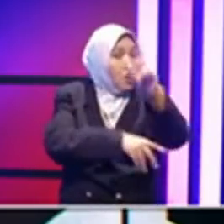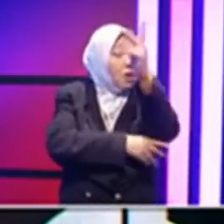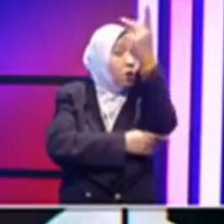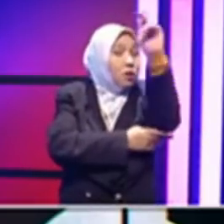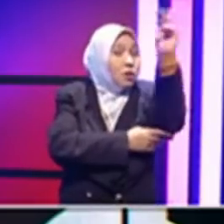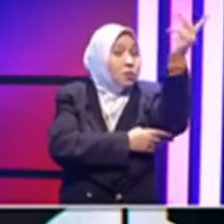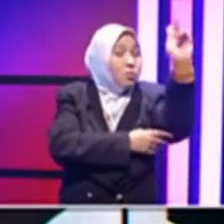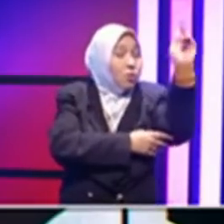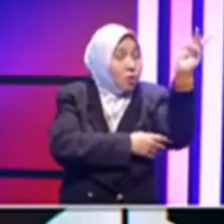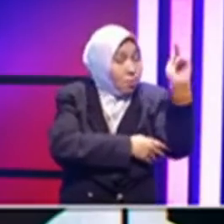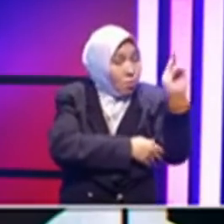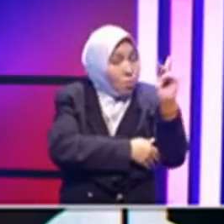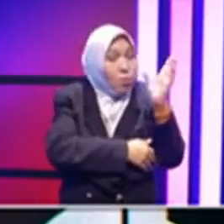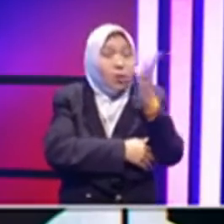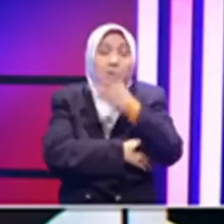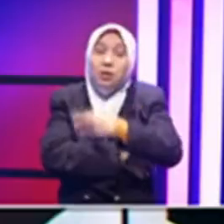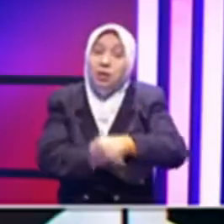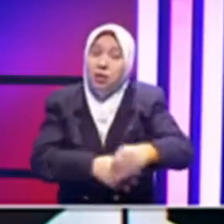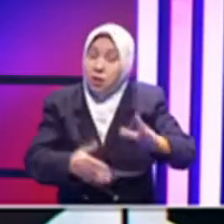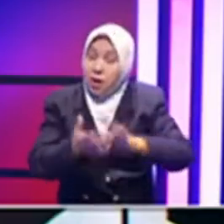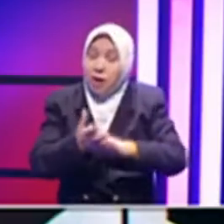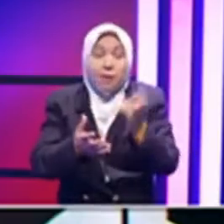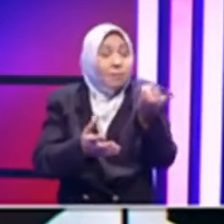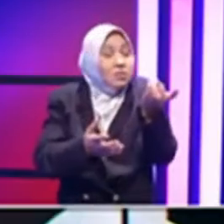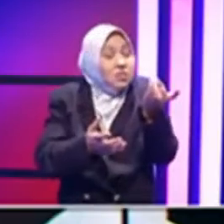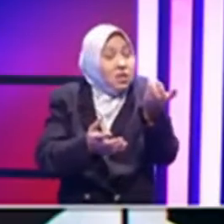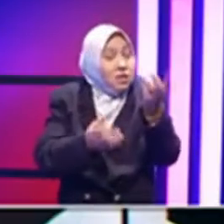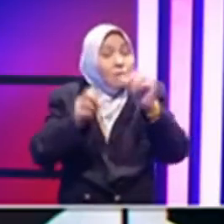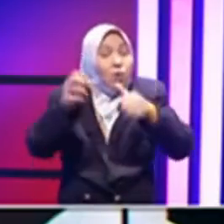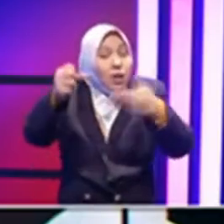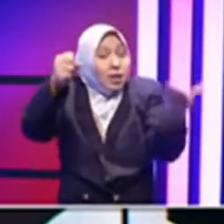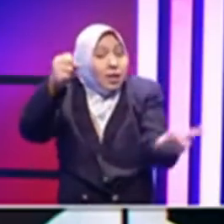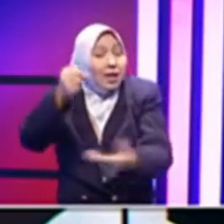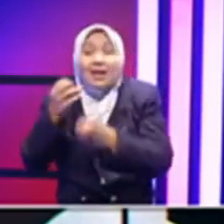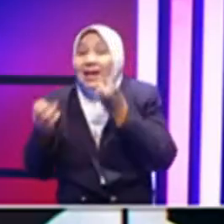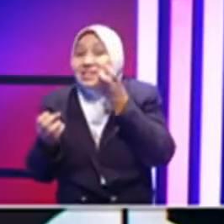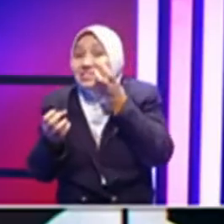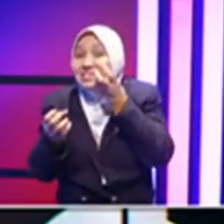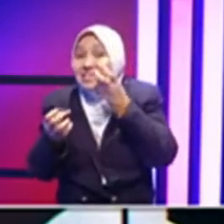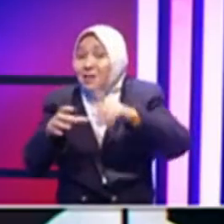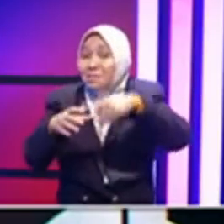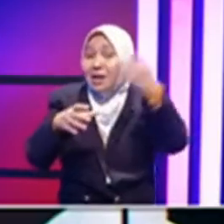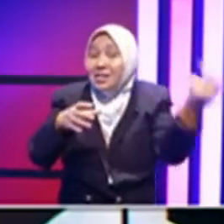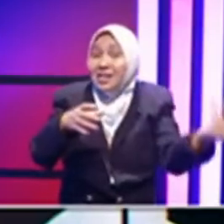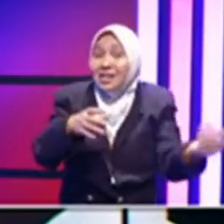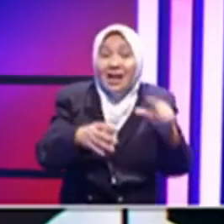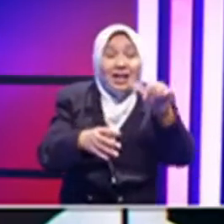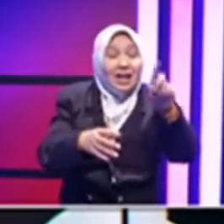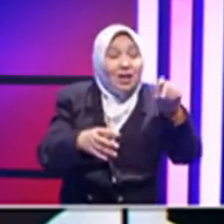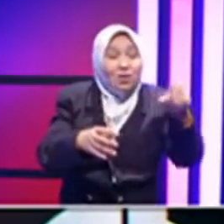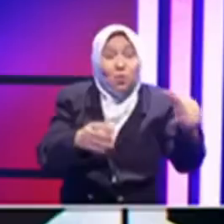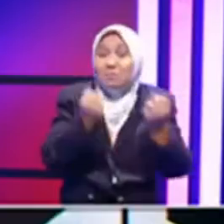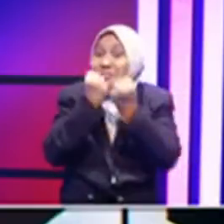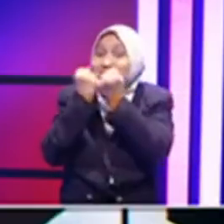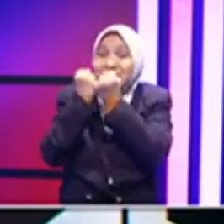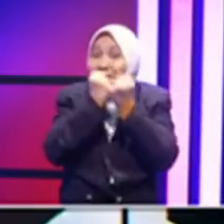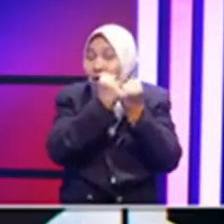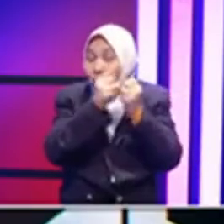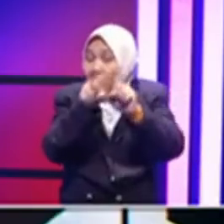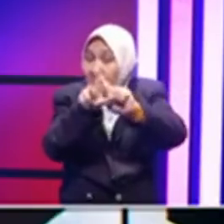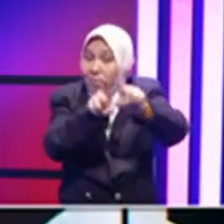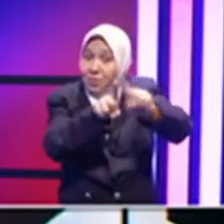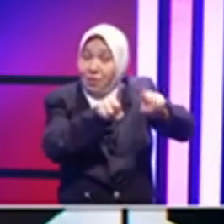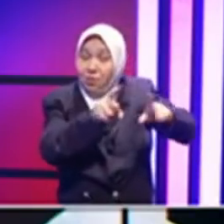wahabbal hasid, dan juga biji-bijian yang dapat dituai, nasi kita, padi kita, gandum, jagung, macam-macam. Asalnya